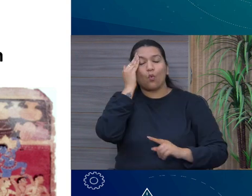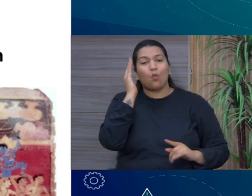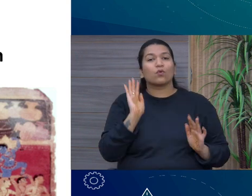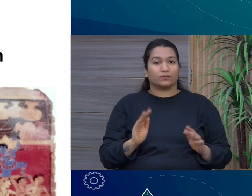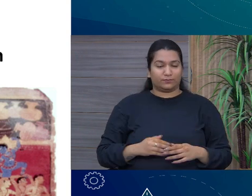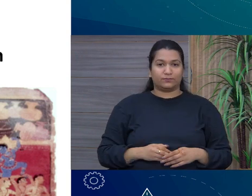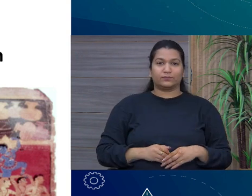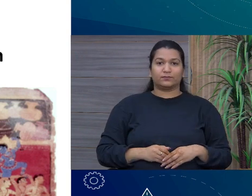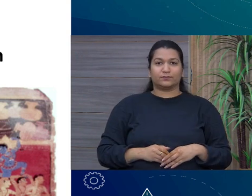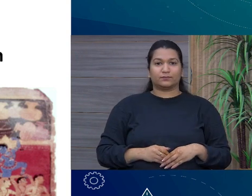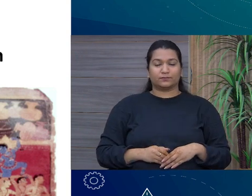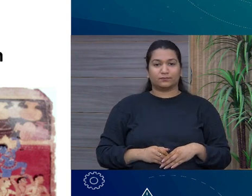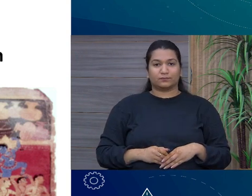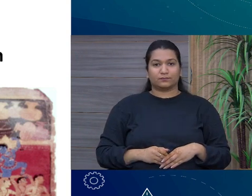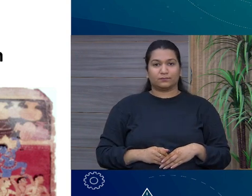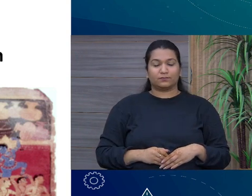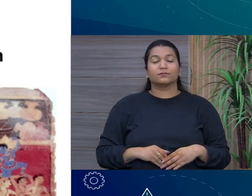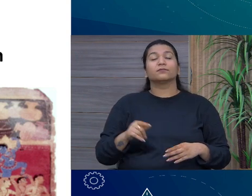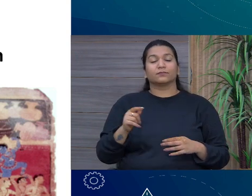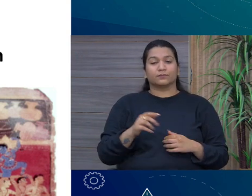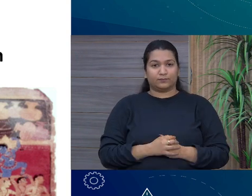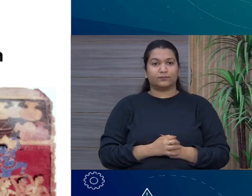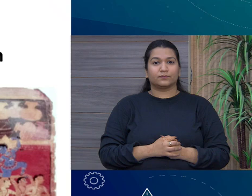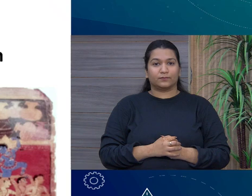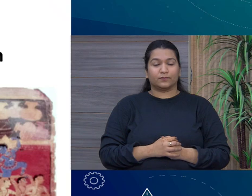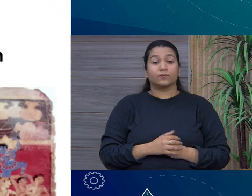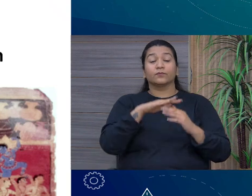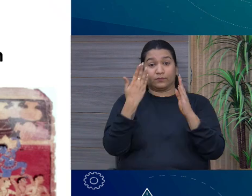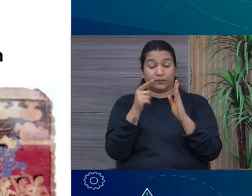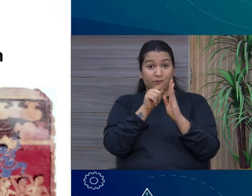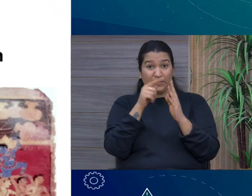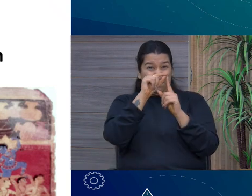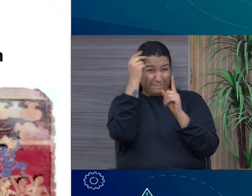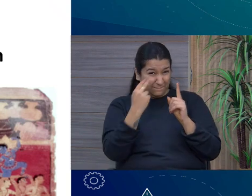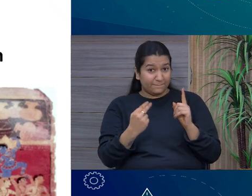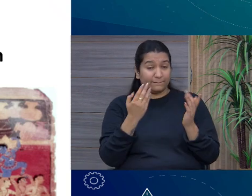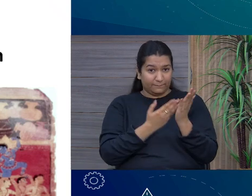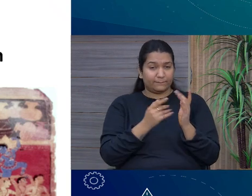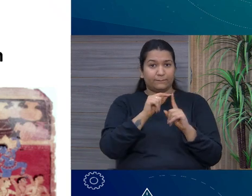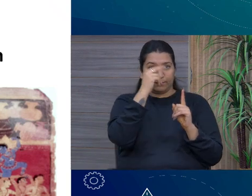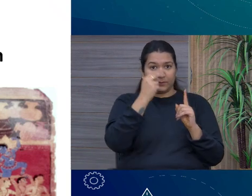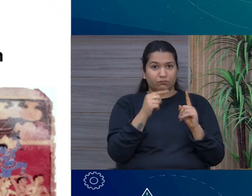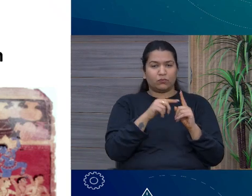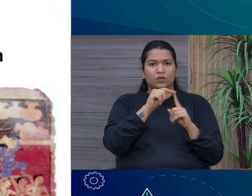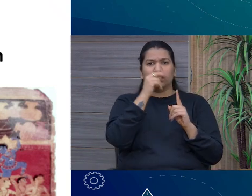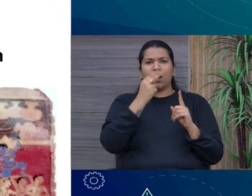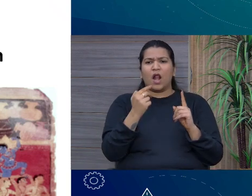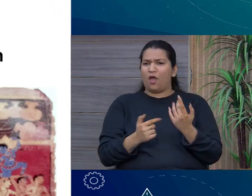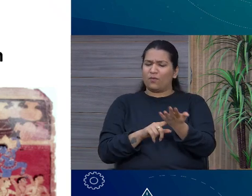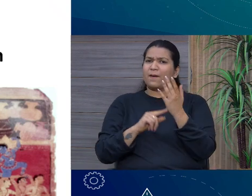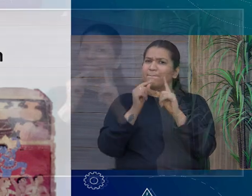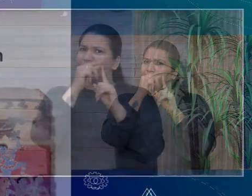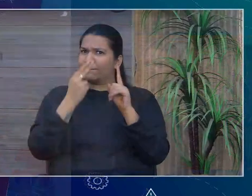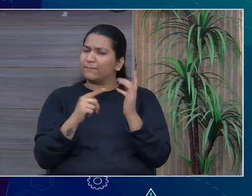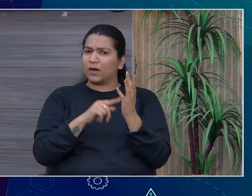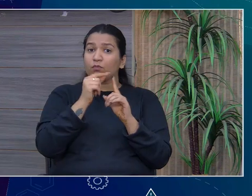उनको टच करवा करके हम उनको बता सकते हैं। अच्छा नेहा जी, पेंटिंग्स की जब भी बात होती है, जैसे मैन्युस्क्रिप्ट आप अभी लेकर आए हैं,